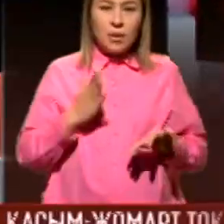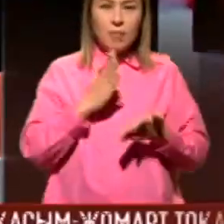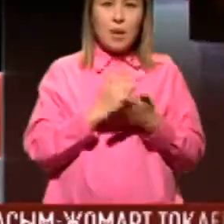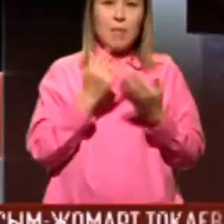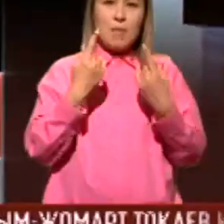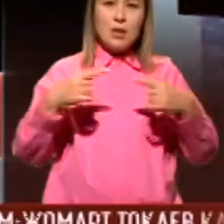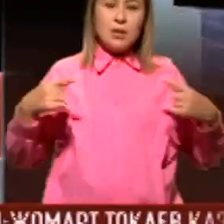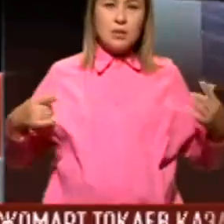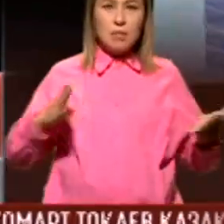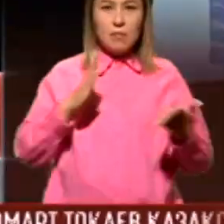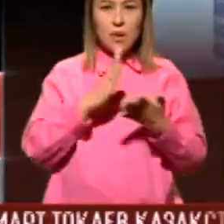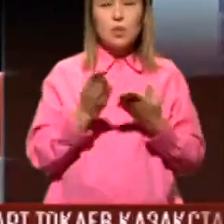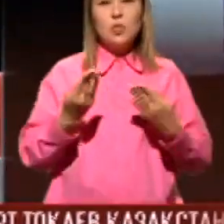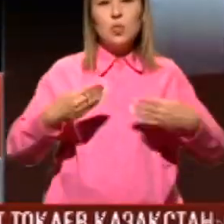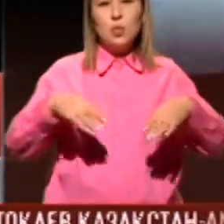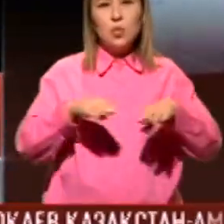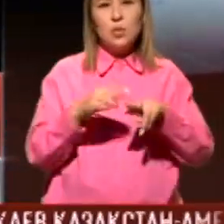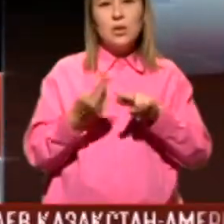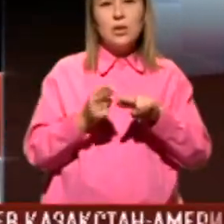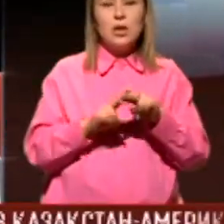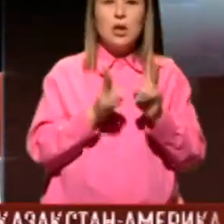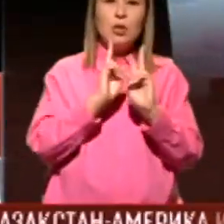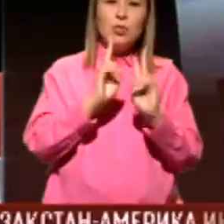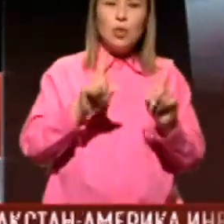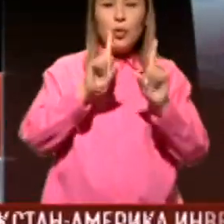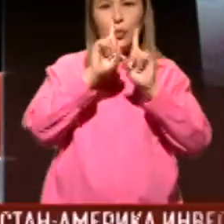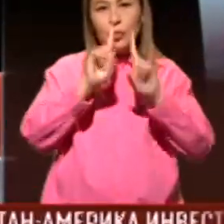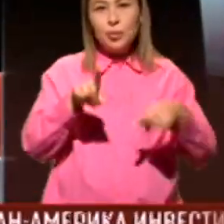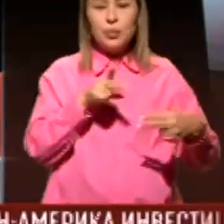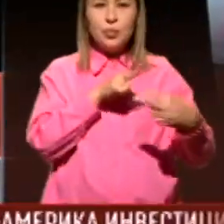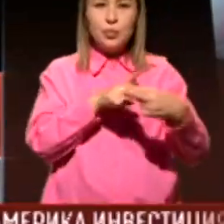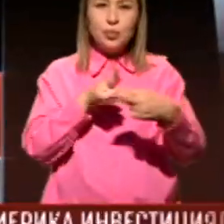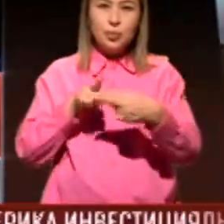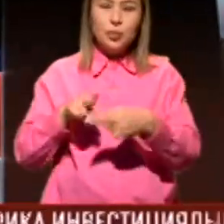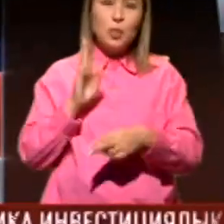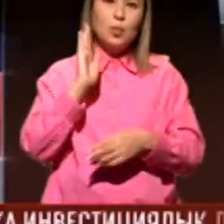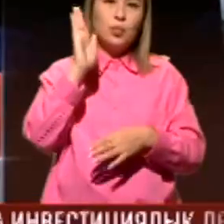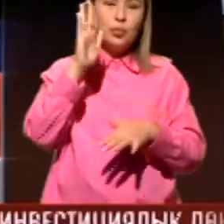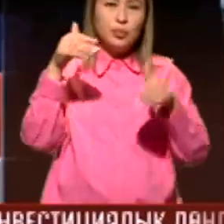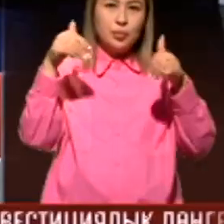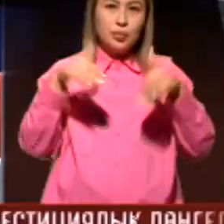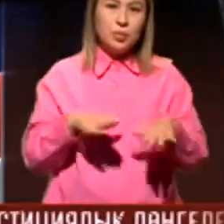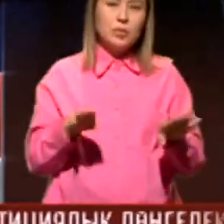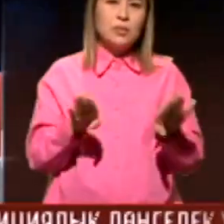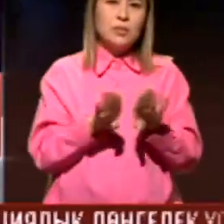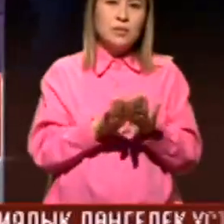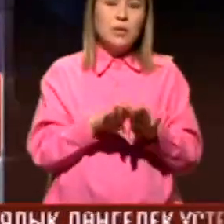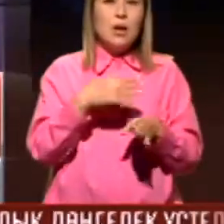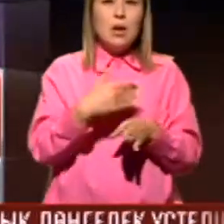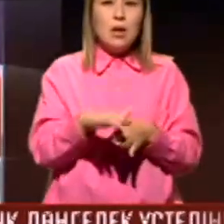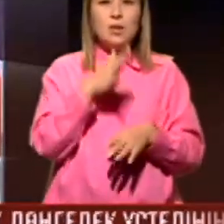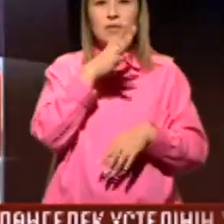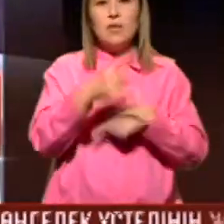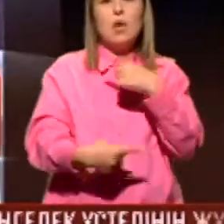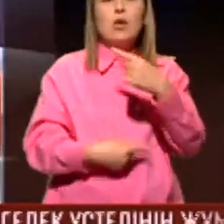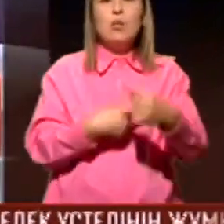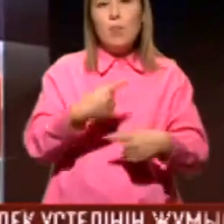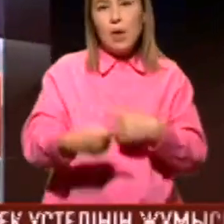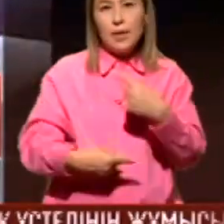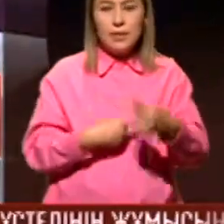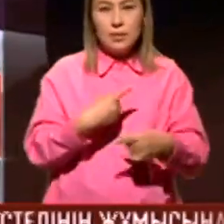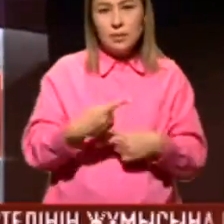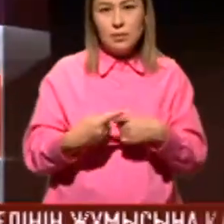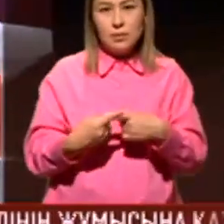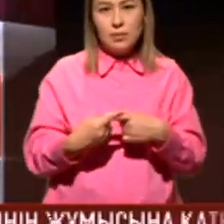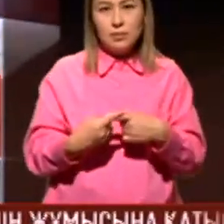басқасы бар. Сондықтан енді ешкім ешкімге тиіспей ақ қояқ, болашақта шешіле жатар басқа деп келер ұрпақтың